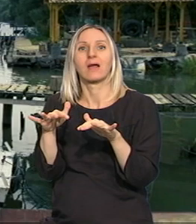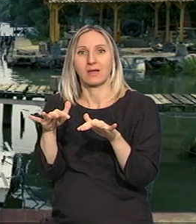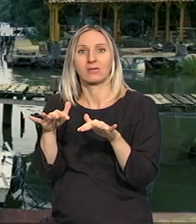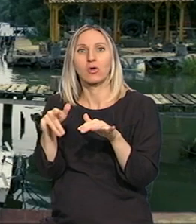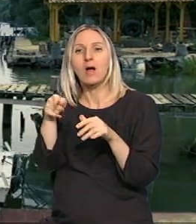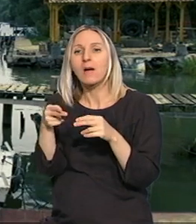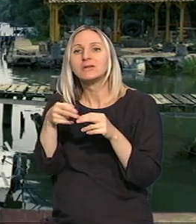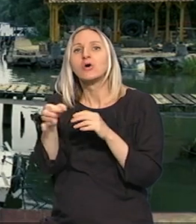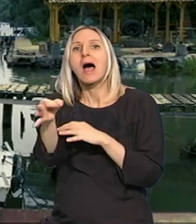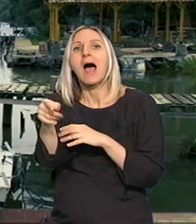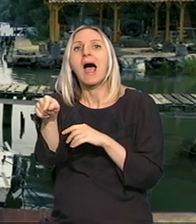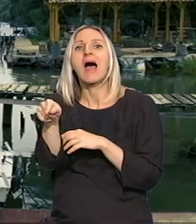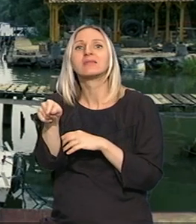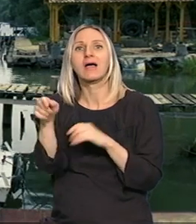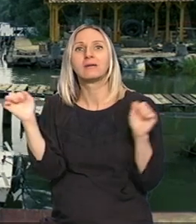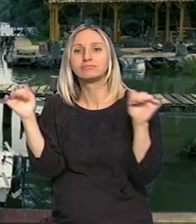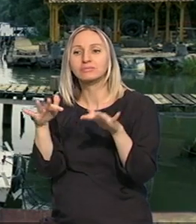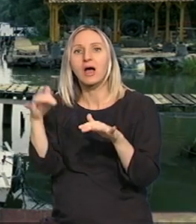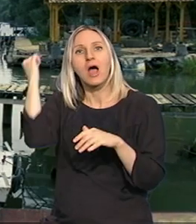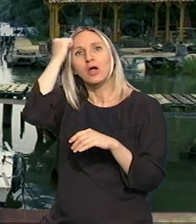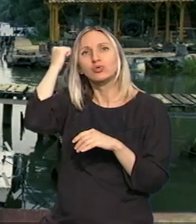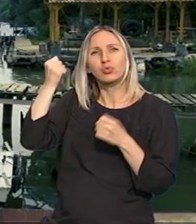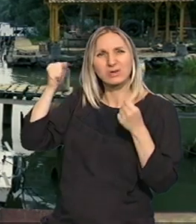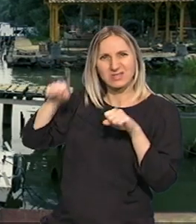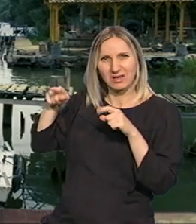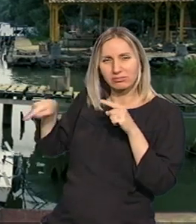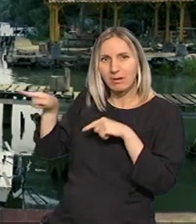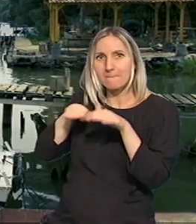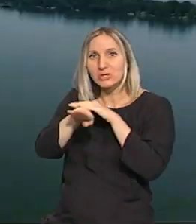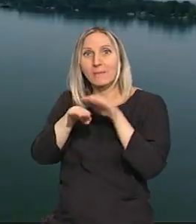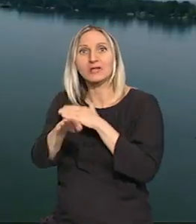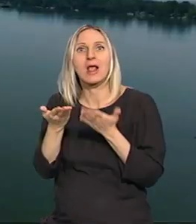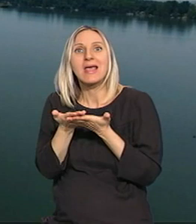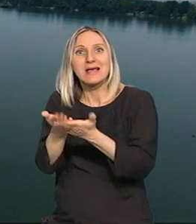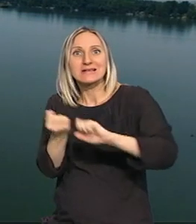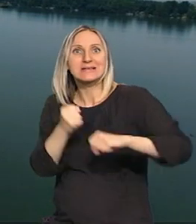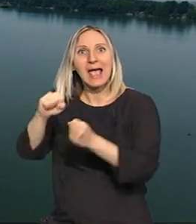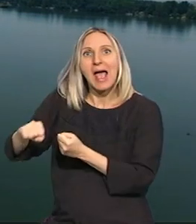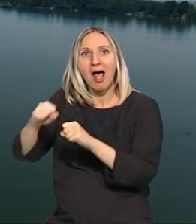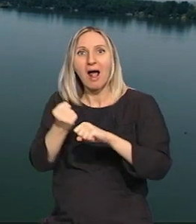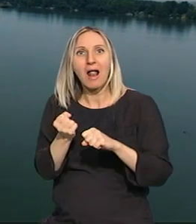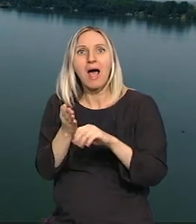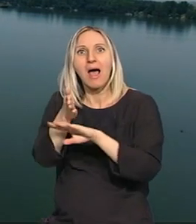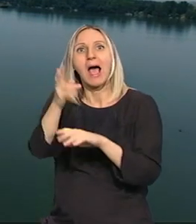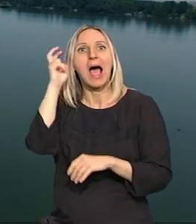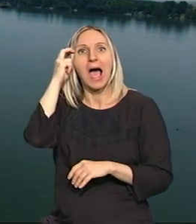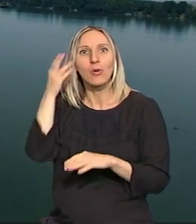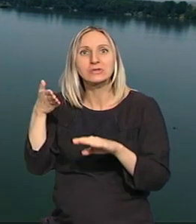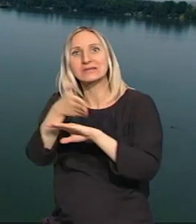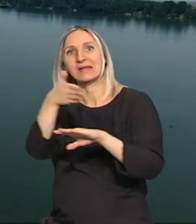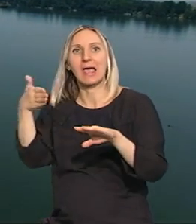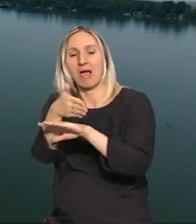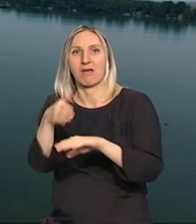primjer, mnogi su se tu sakupljali od turskih zuluma i bežali preko skelom preko Dunava u Austriju.